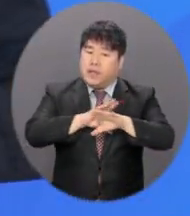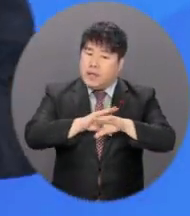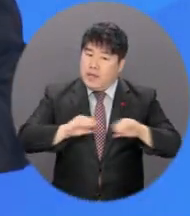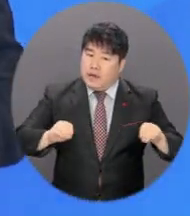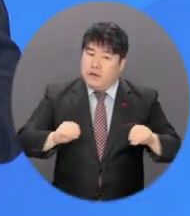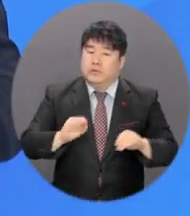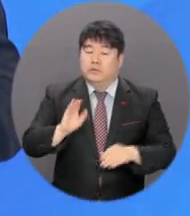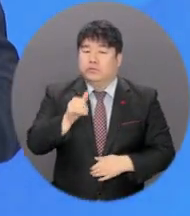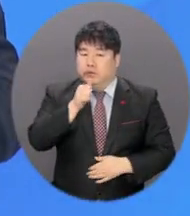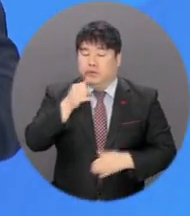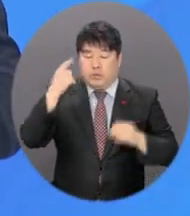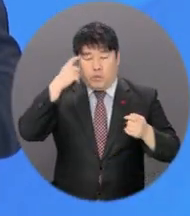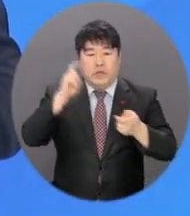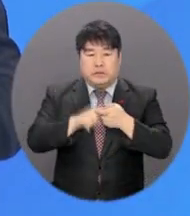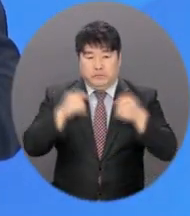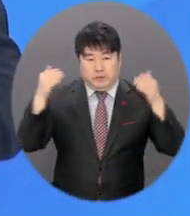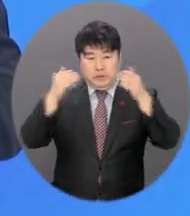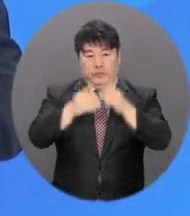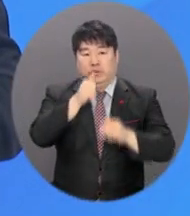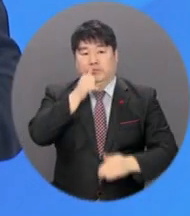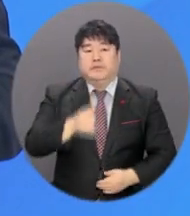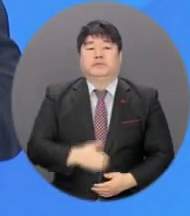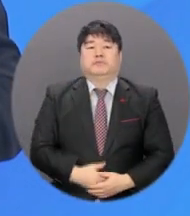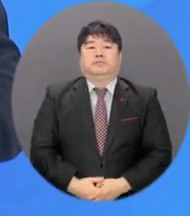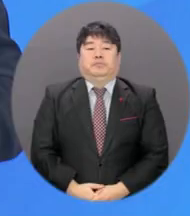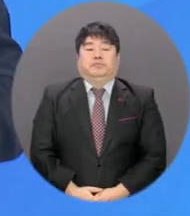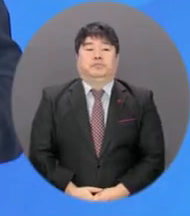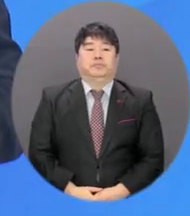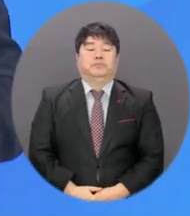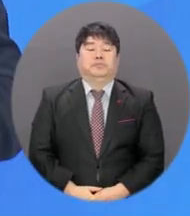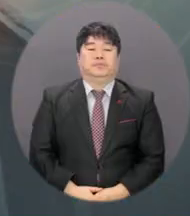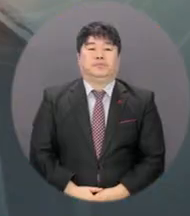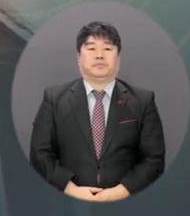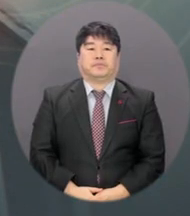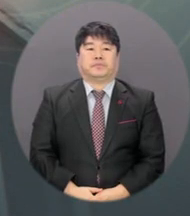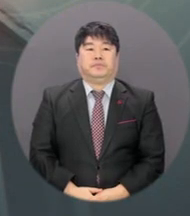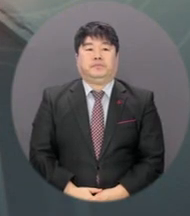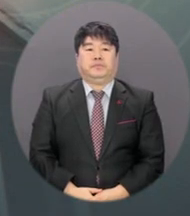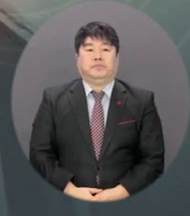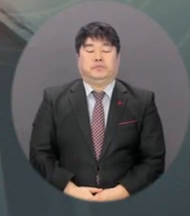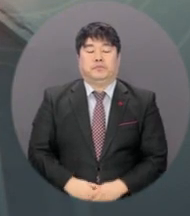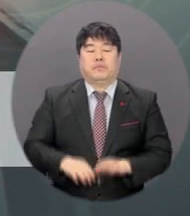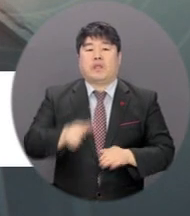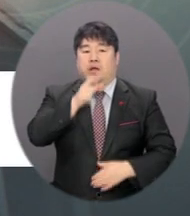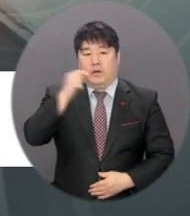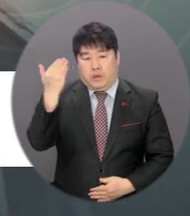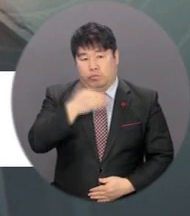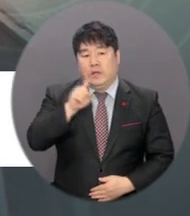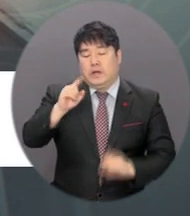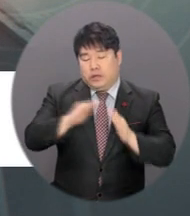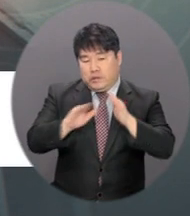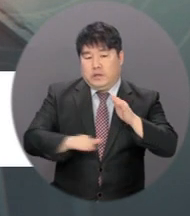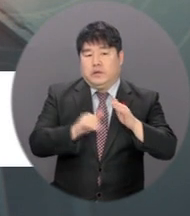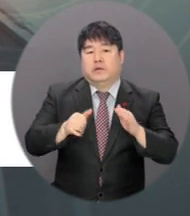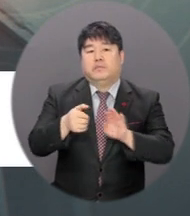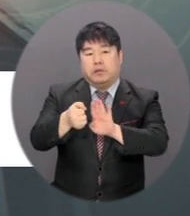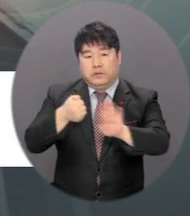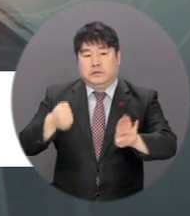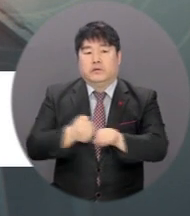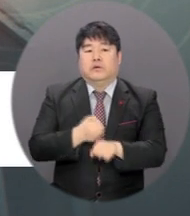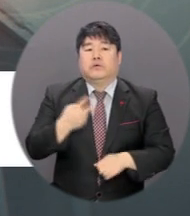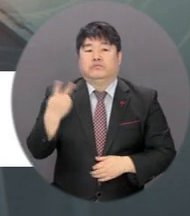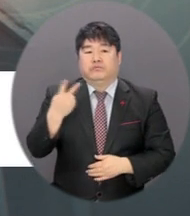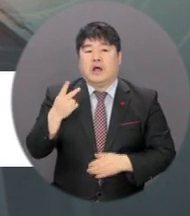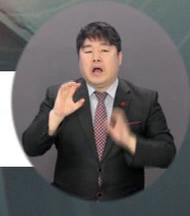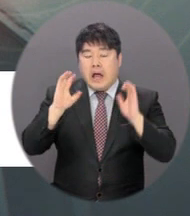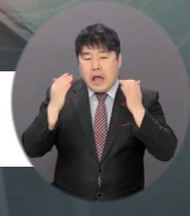관심을 모으고 있습니다. MBC 뉴스 김철원입니다. 여수의 한 가정집 냉장고에서 두 살 난